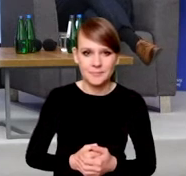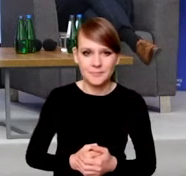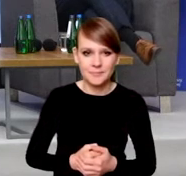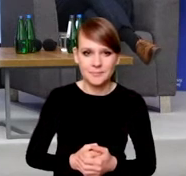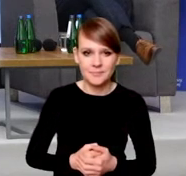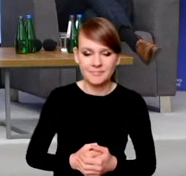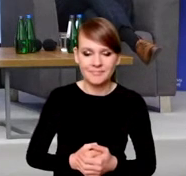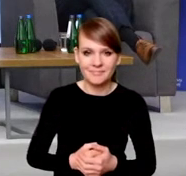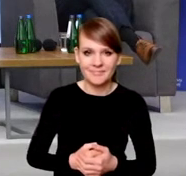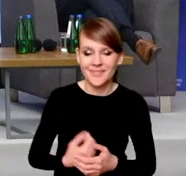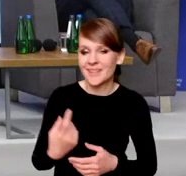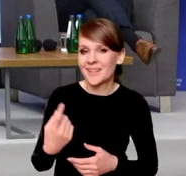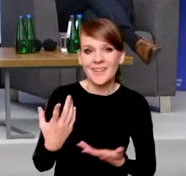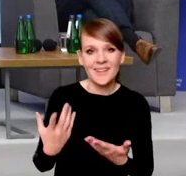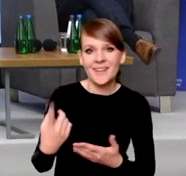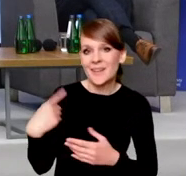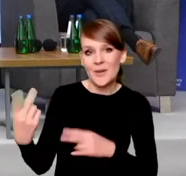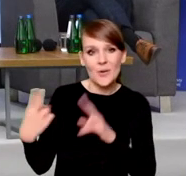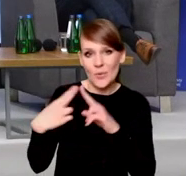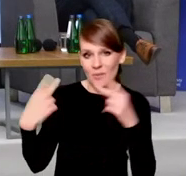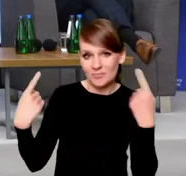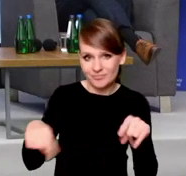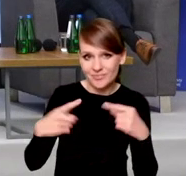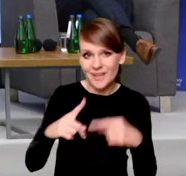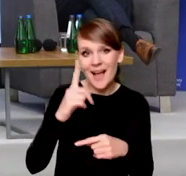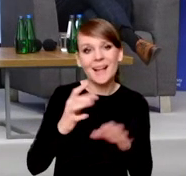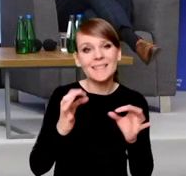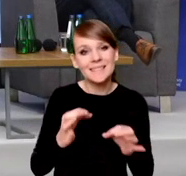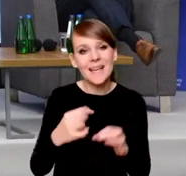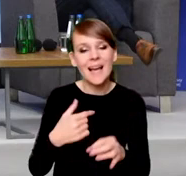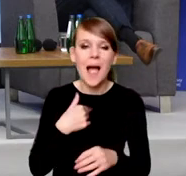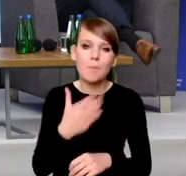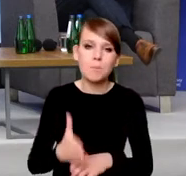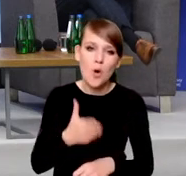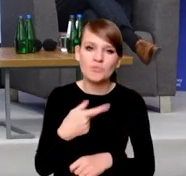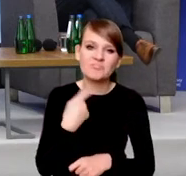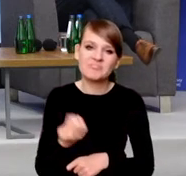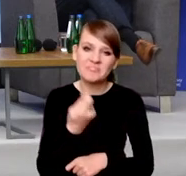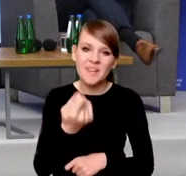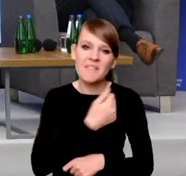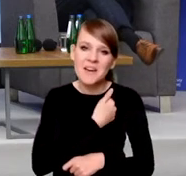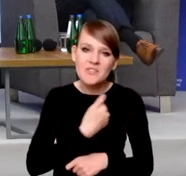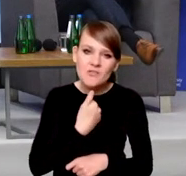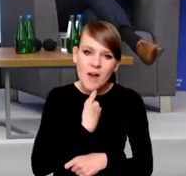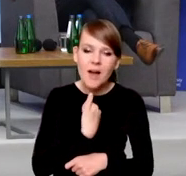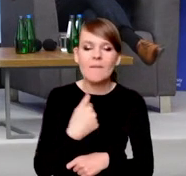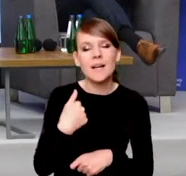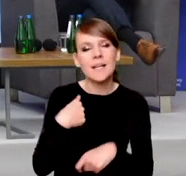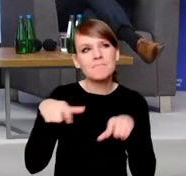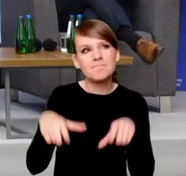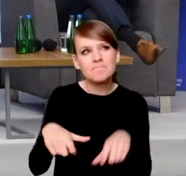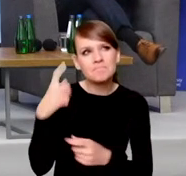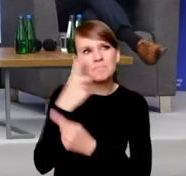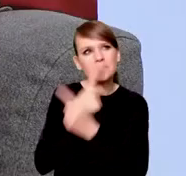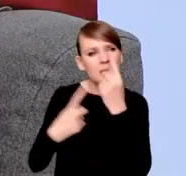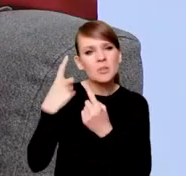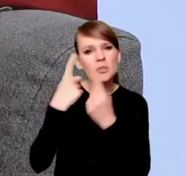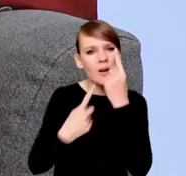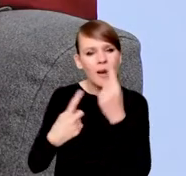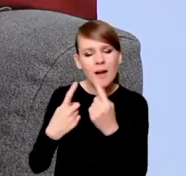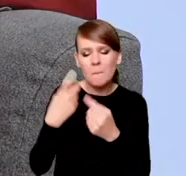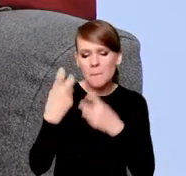ja jadąc dzisiaj pociągiem do Warszawy jeszcze raz przemyśliwałam te problemy